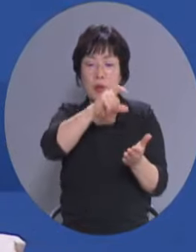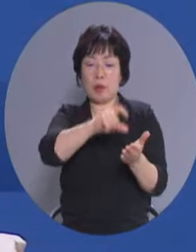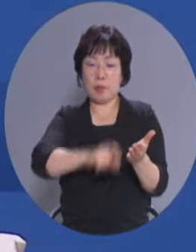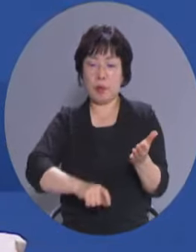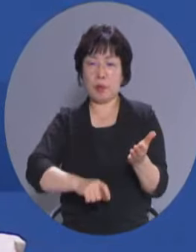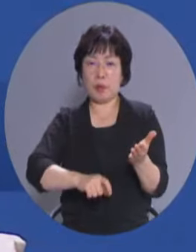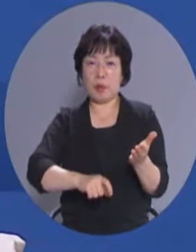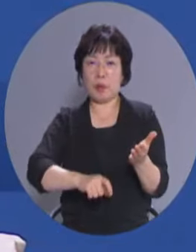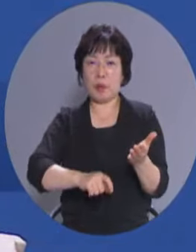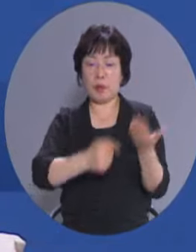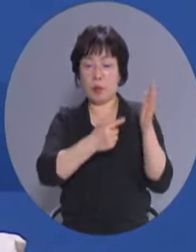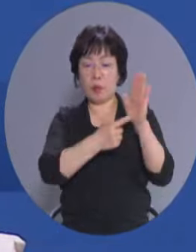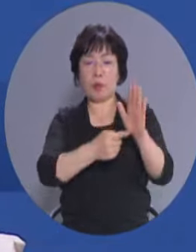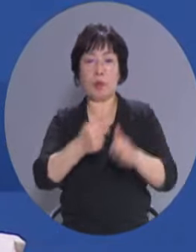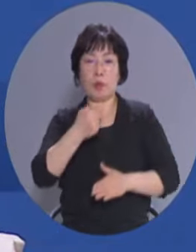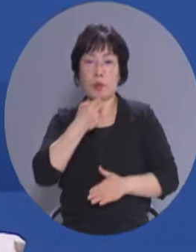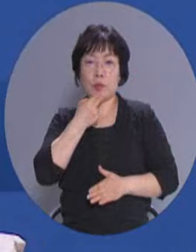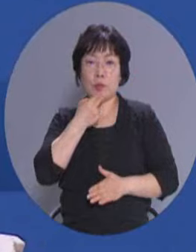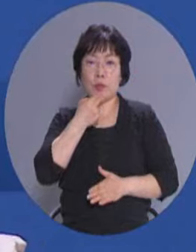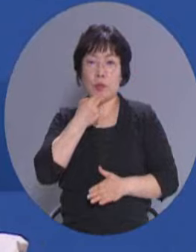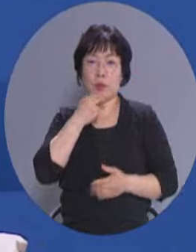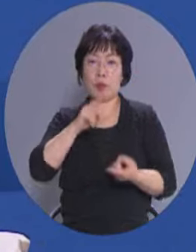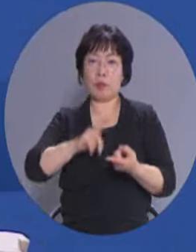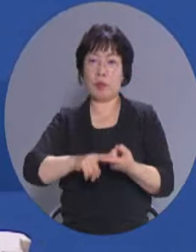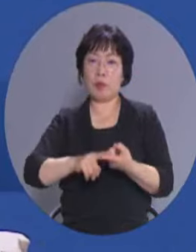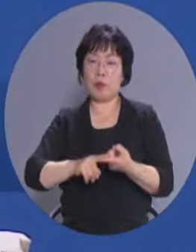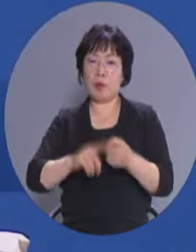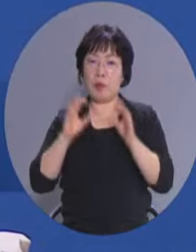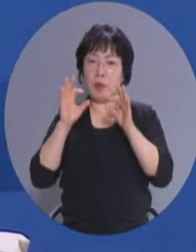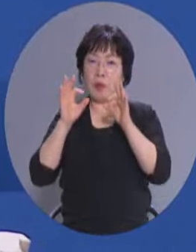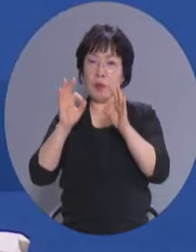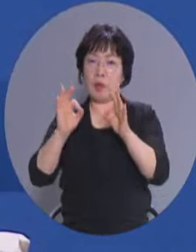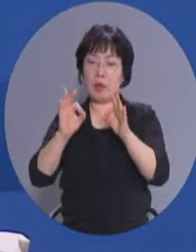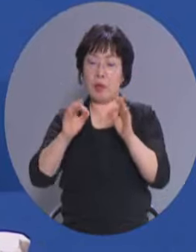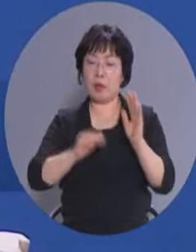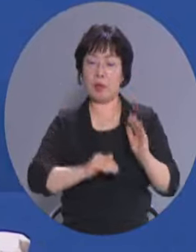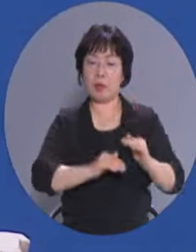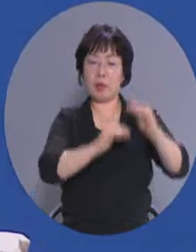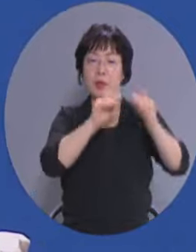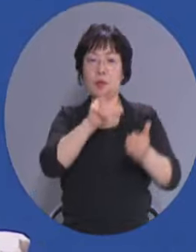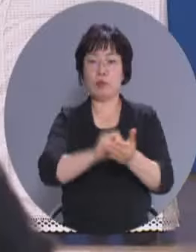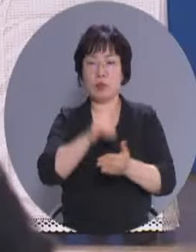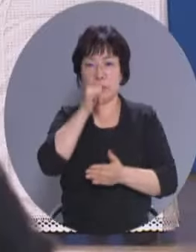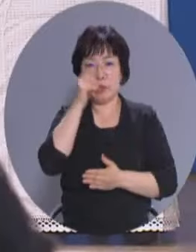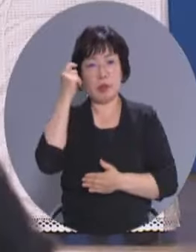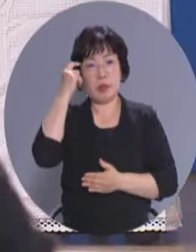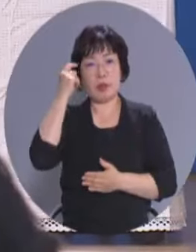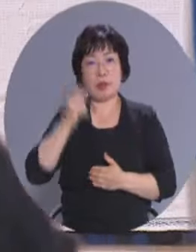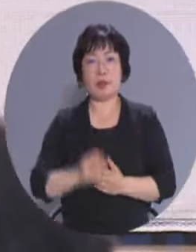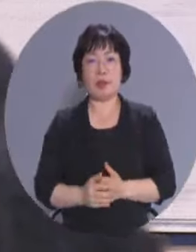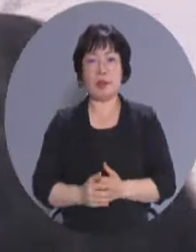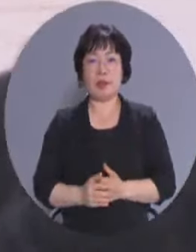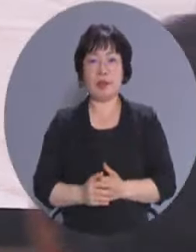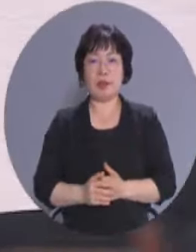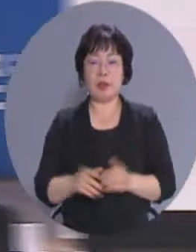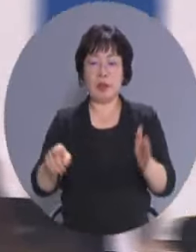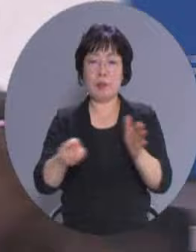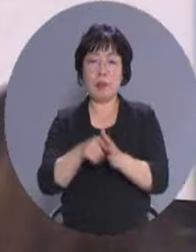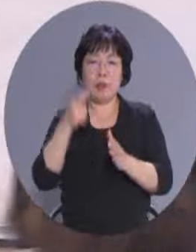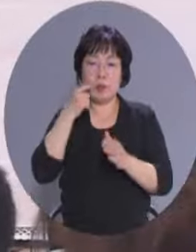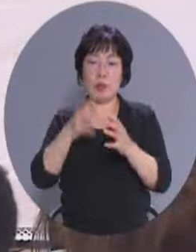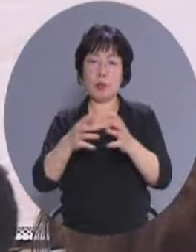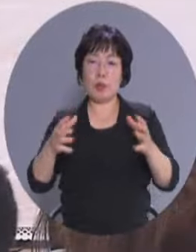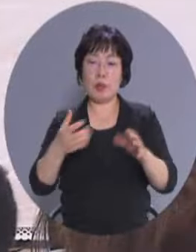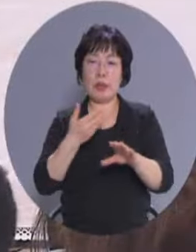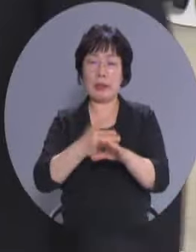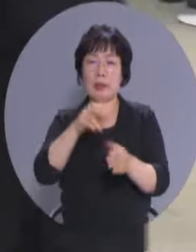명단을 공개하지 않은 것은 꽤 절차상 뭐 문제가 있다고 저는 생각합니다. 도 행정에 대한 불신이 커진 또